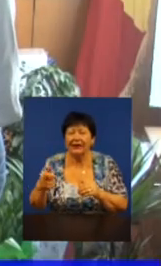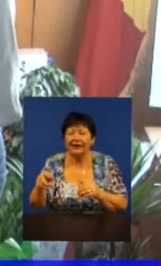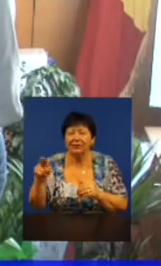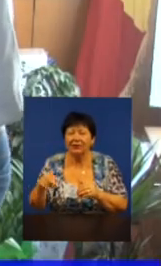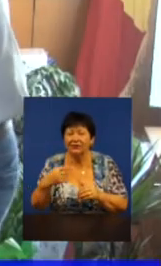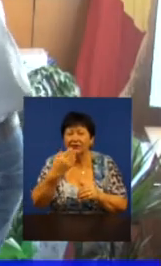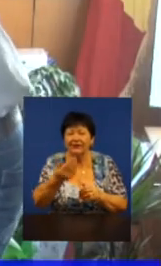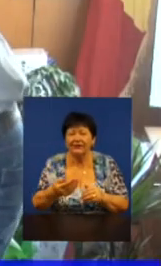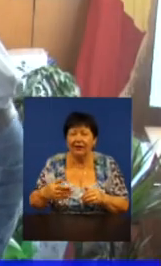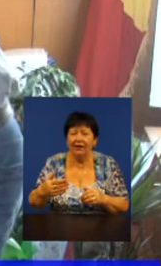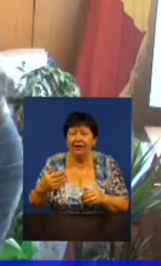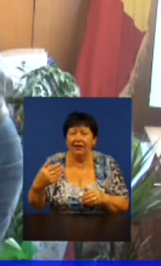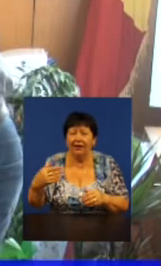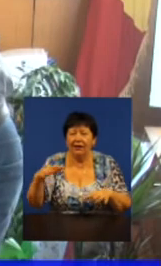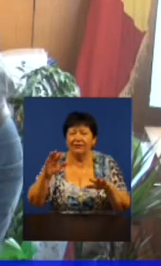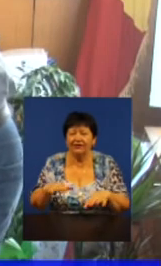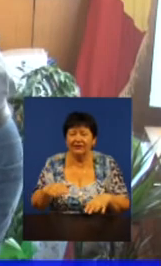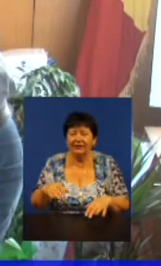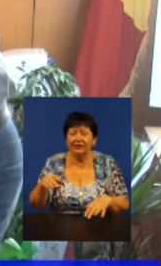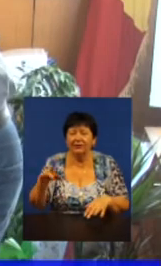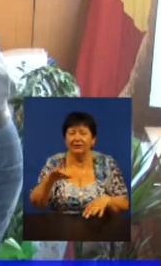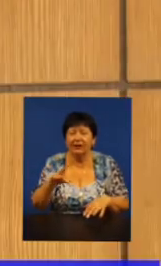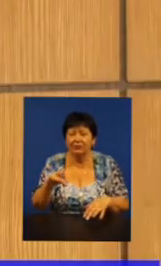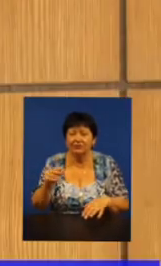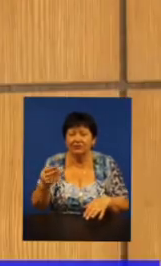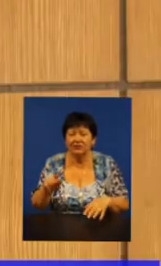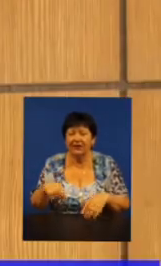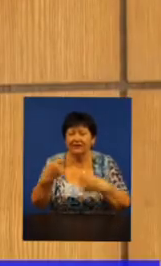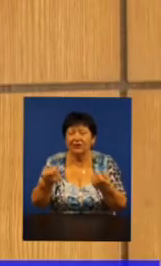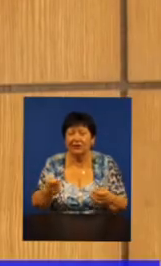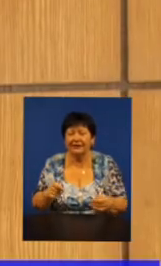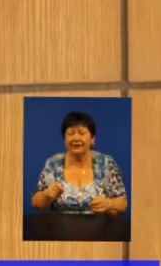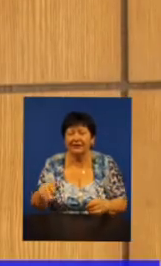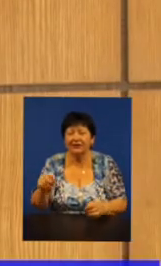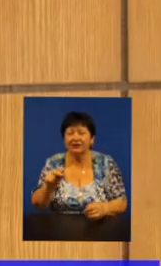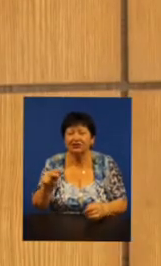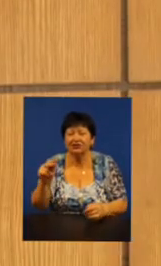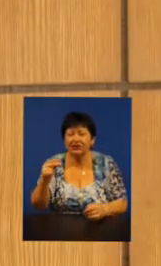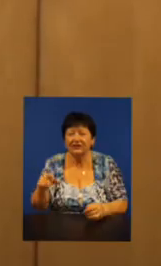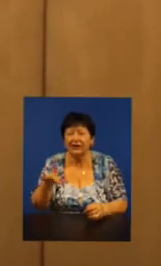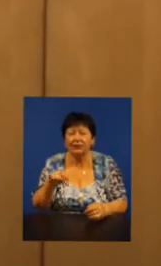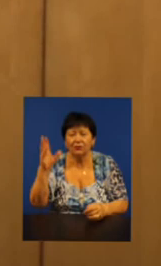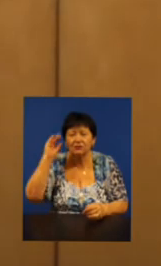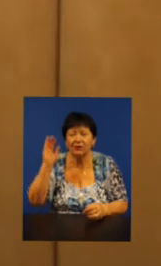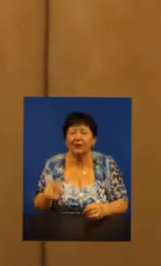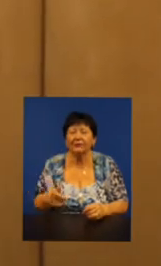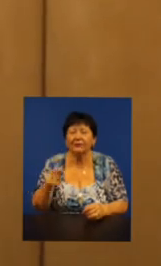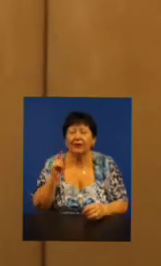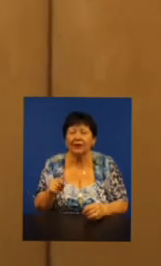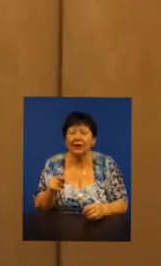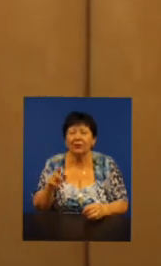fața președintelui raionului Cimișlia Mihai Olărescu, i s-a acordat cetățenia Republicii Moldova. Eu, Bargan